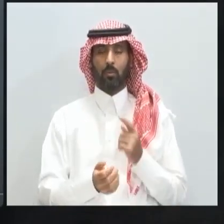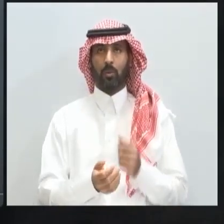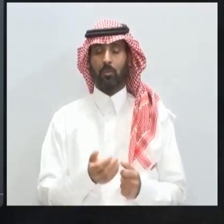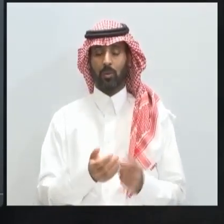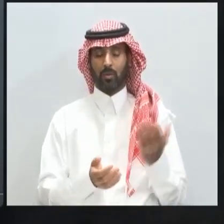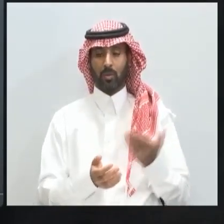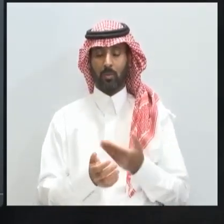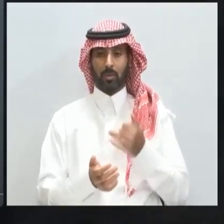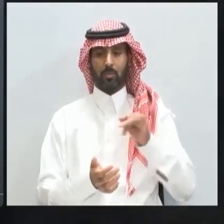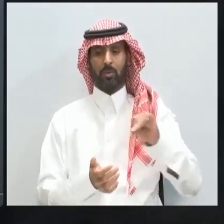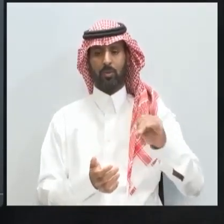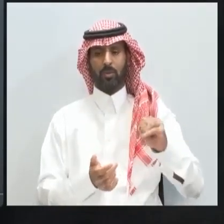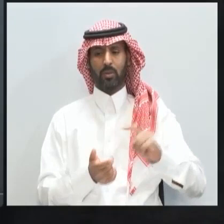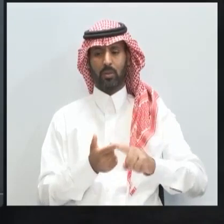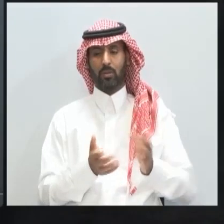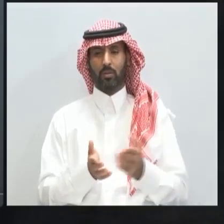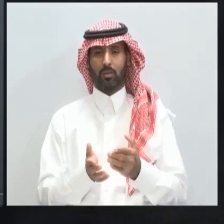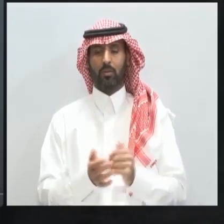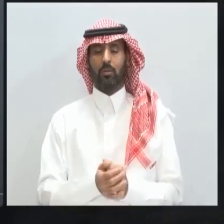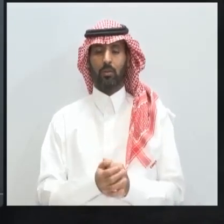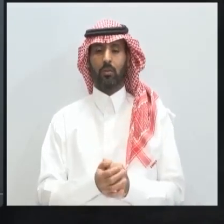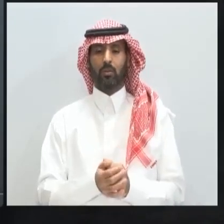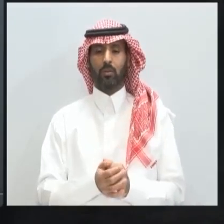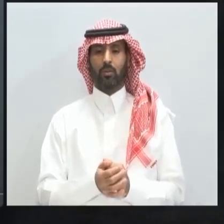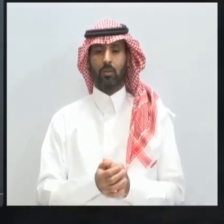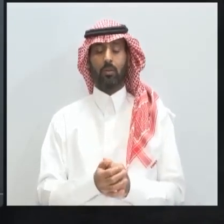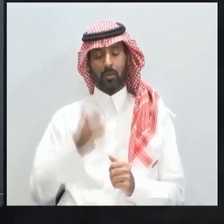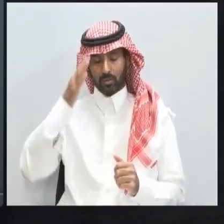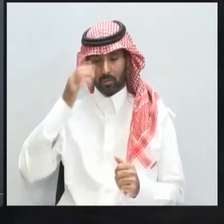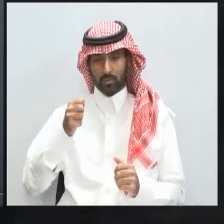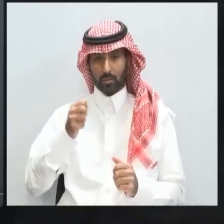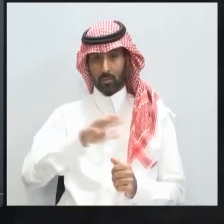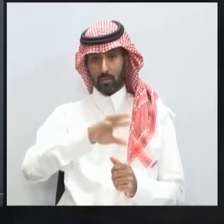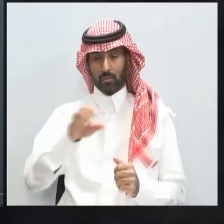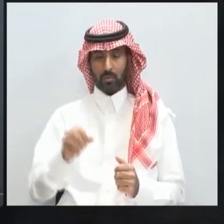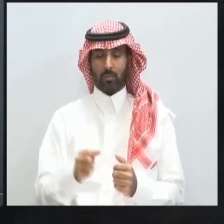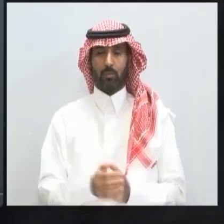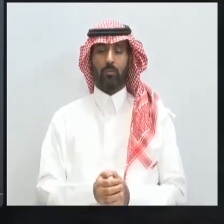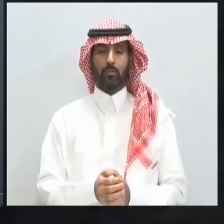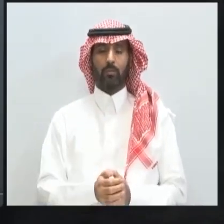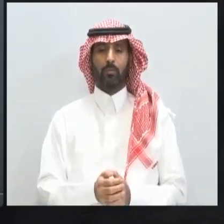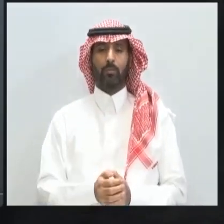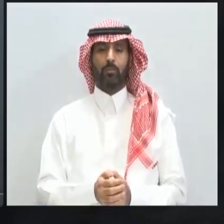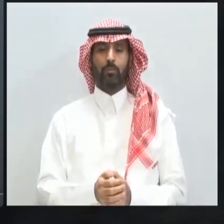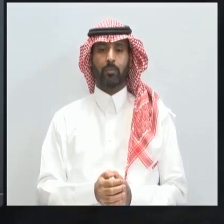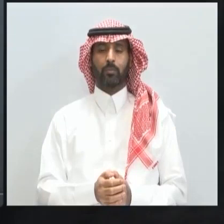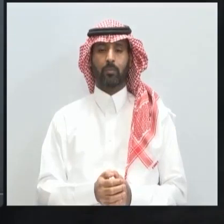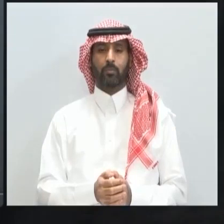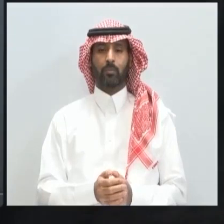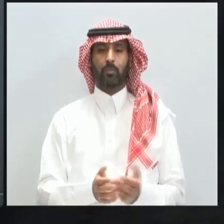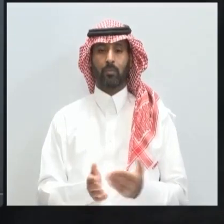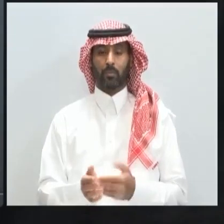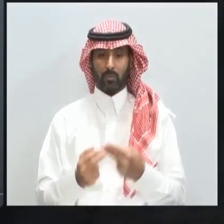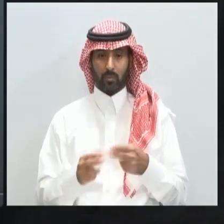محمد وعلى اله وصحبه وسلم اجمعين وبعد السلام عليكم ورحمه الله وبركاته